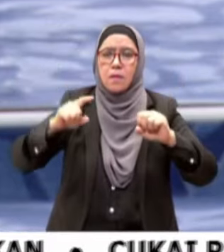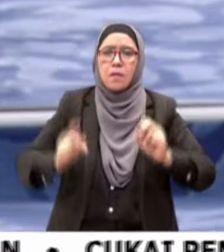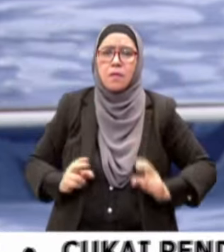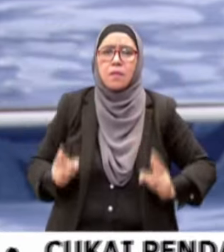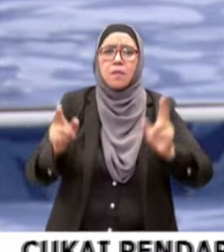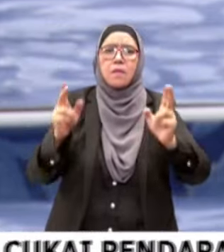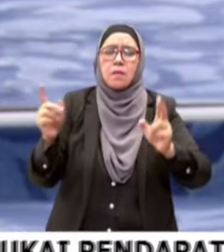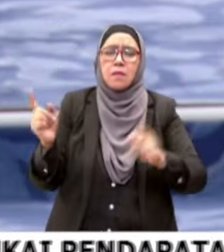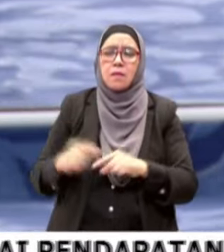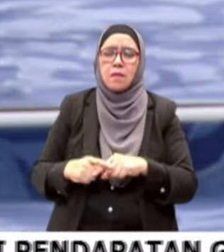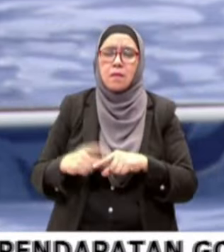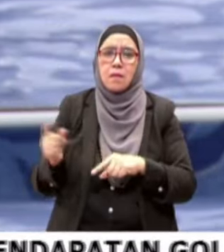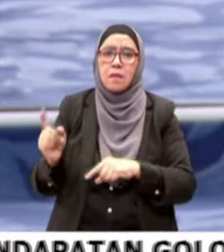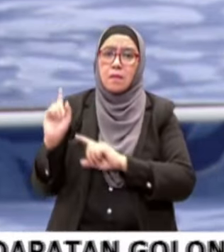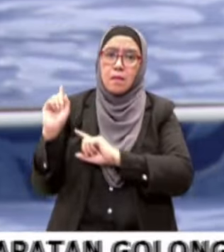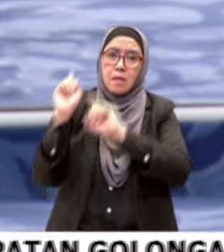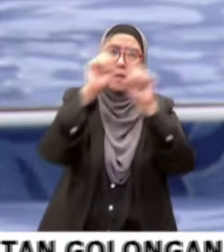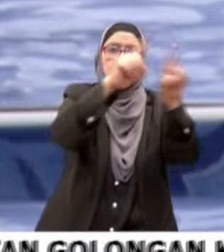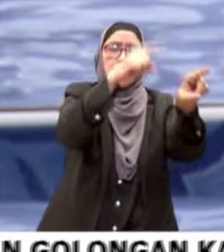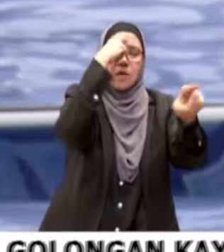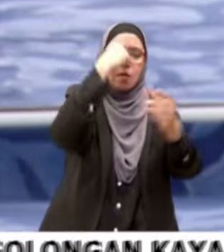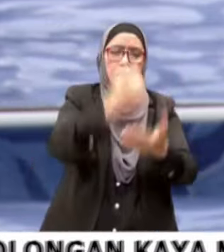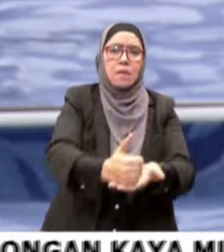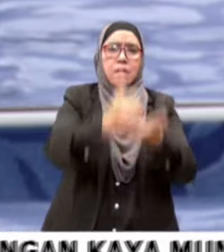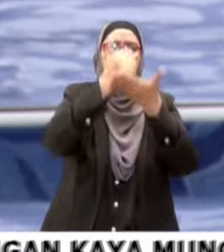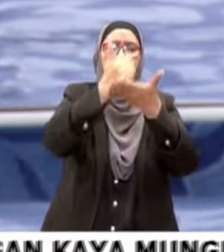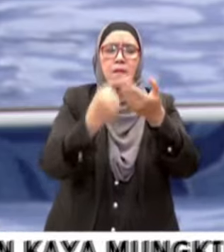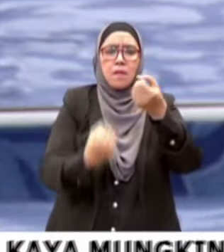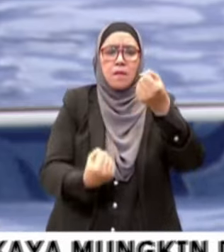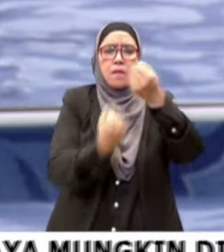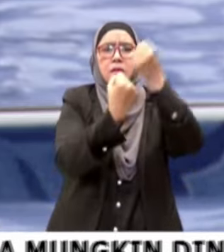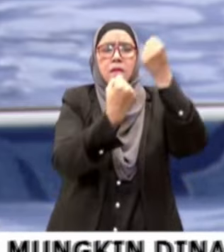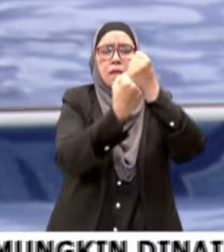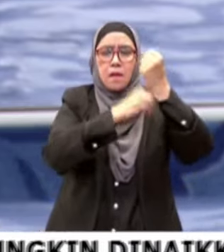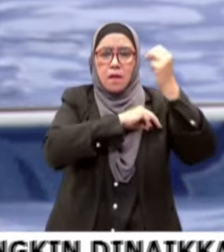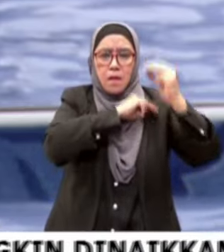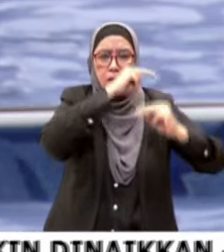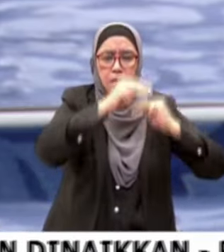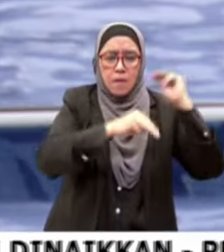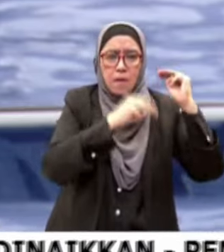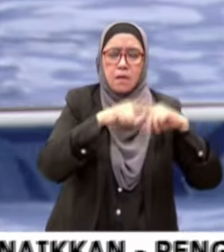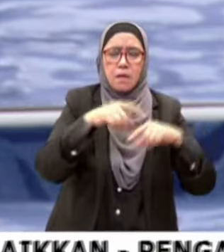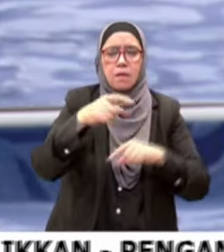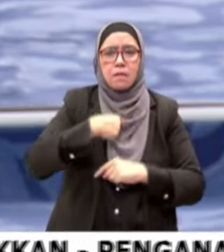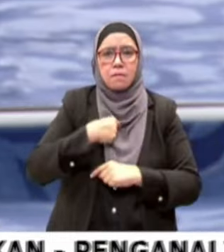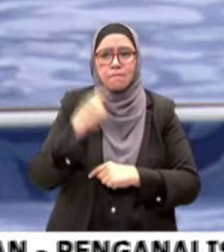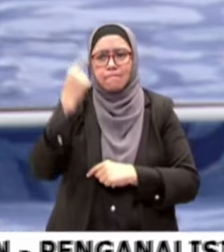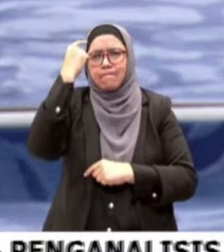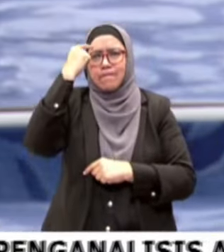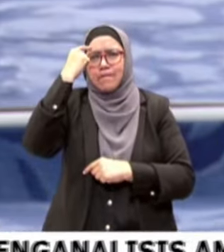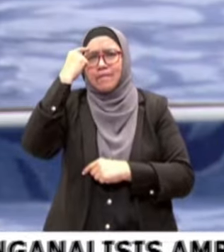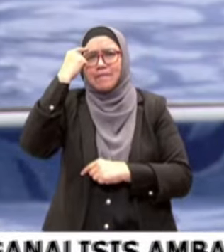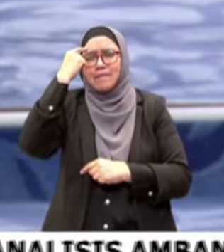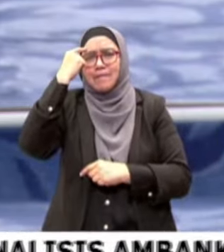memberikan Spot moral dan saya sedang menimbangkan sama ada